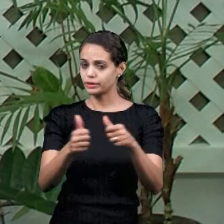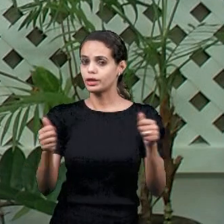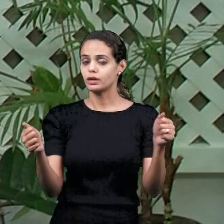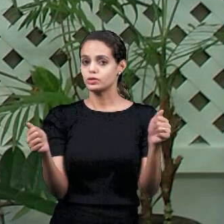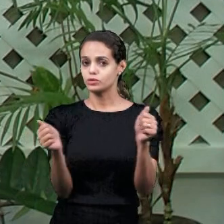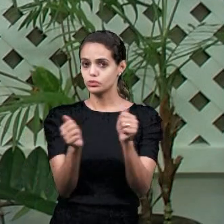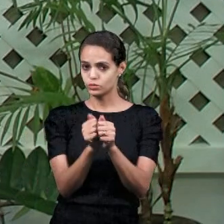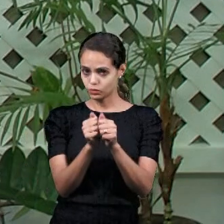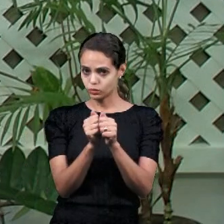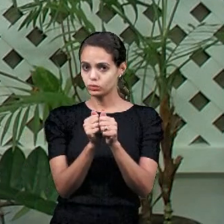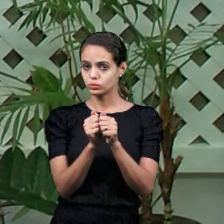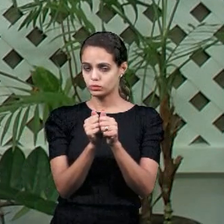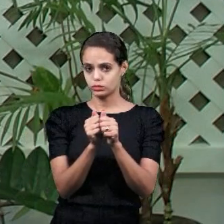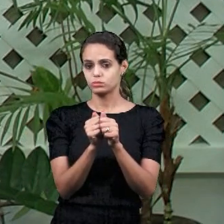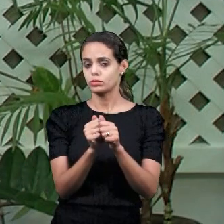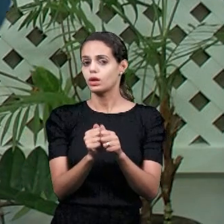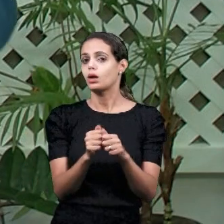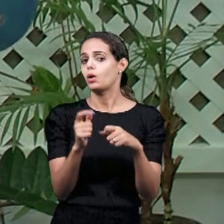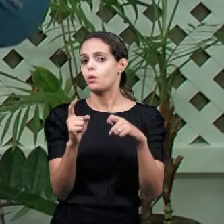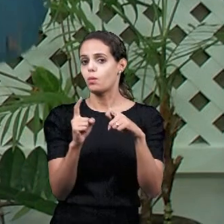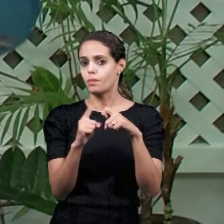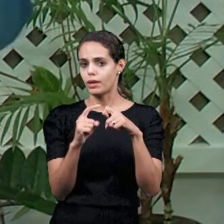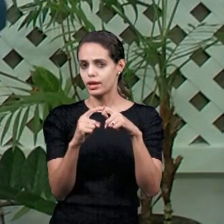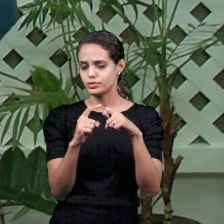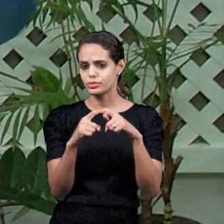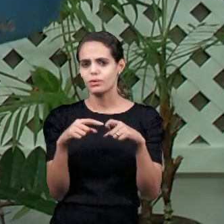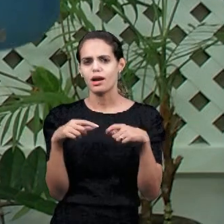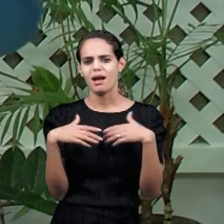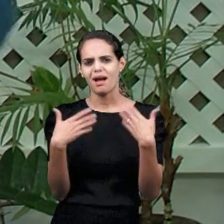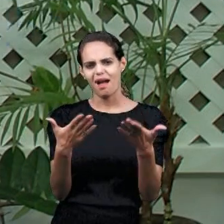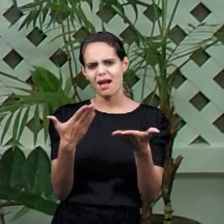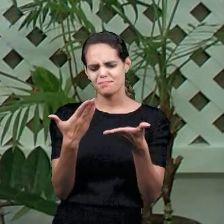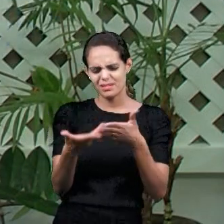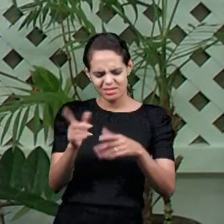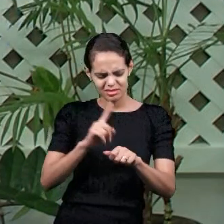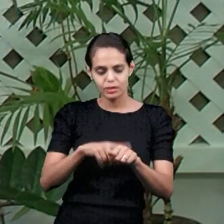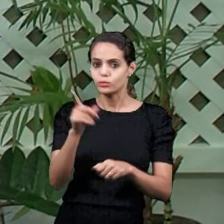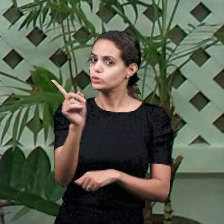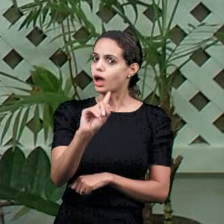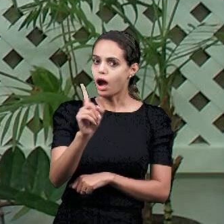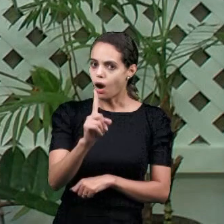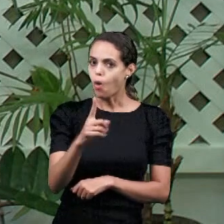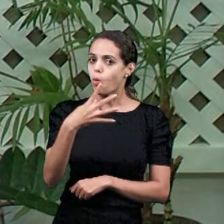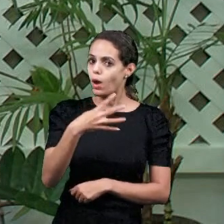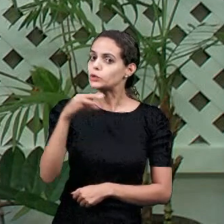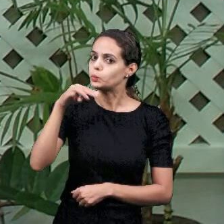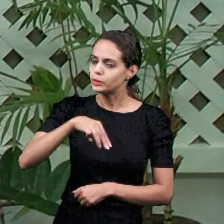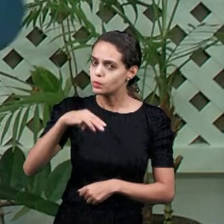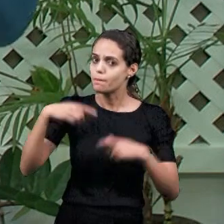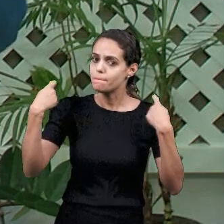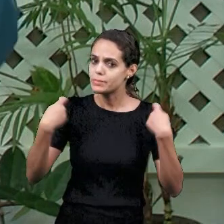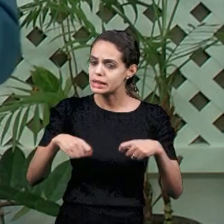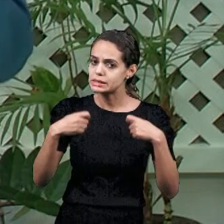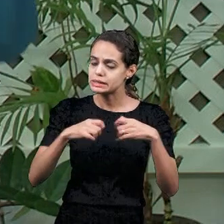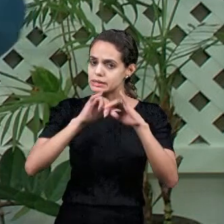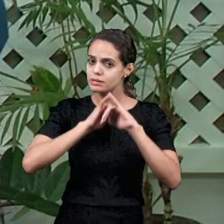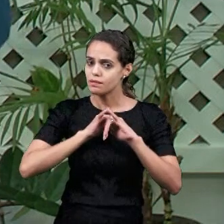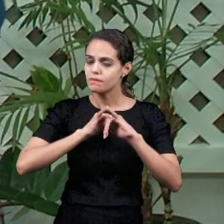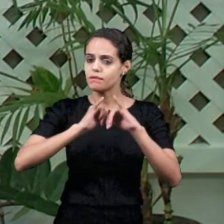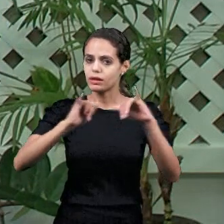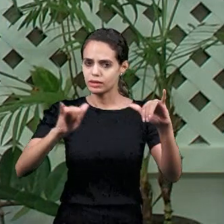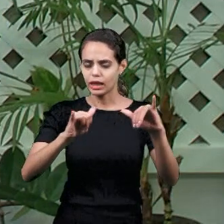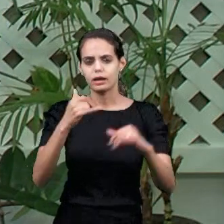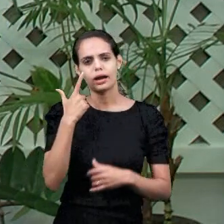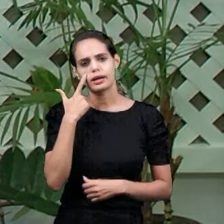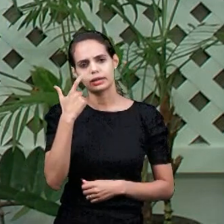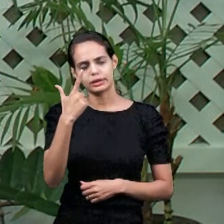pas perdu. C'est 4 minutes nécessaires. Donc, est très intéressé dans les réponses de l'école biblique dominicale. Mais nous sommes en